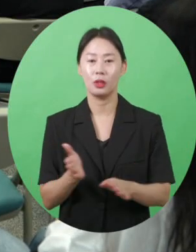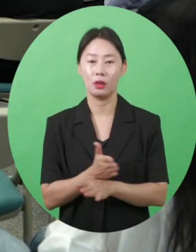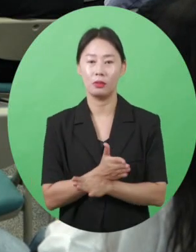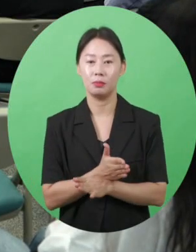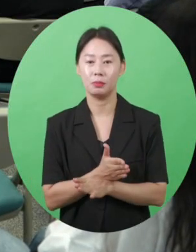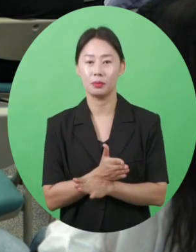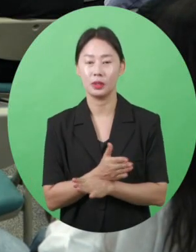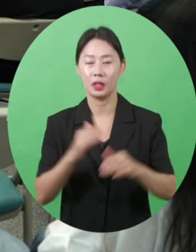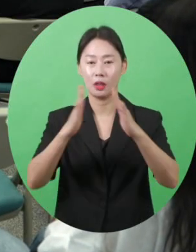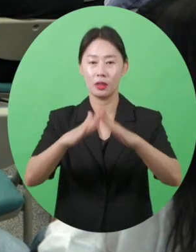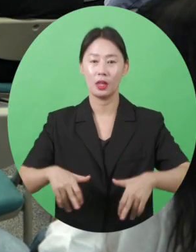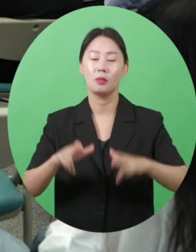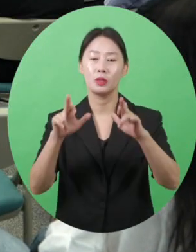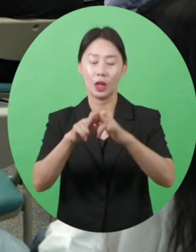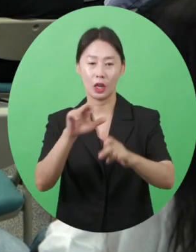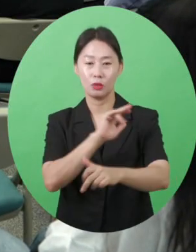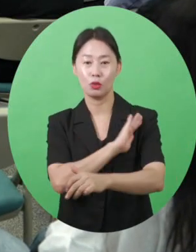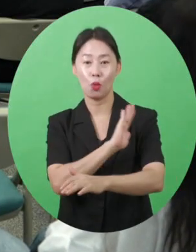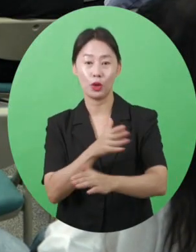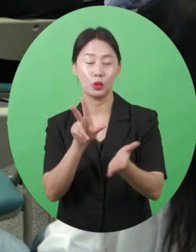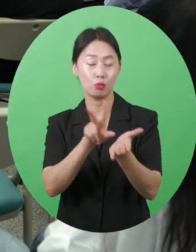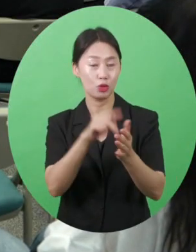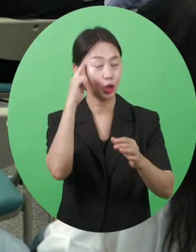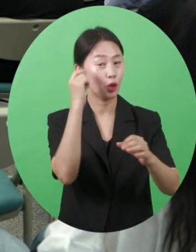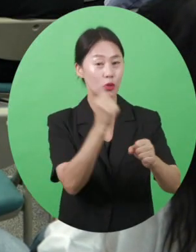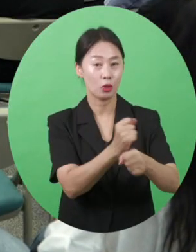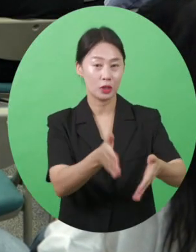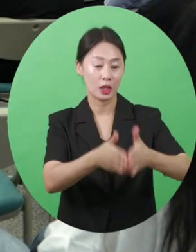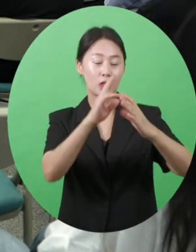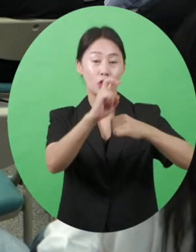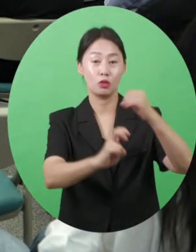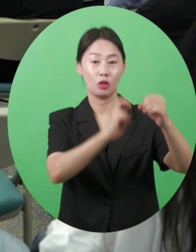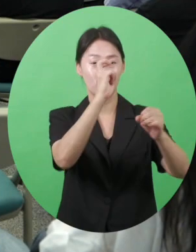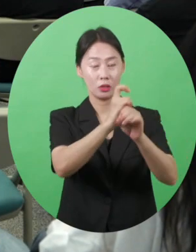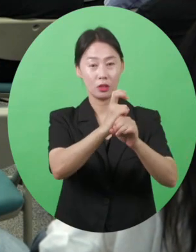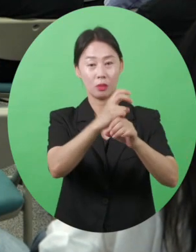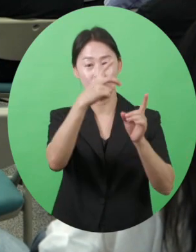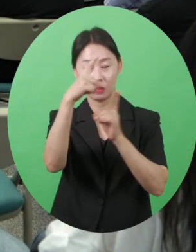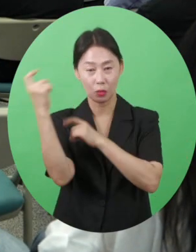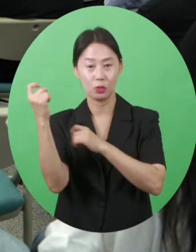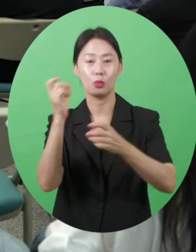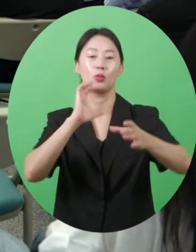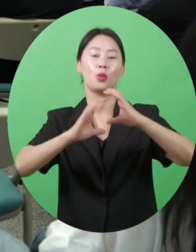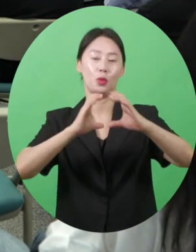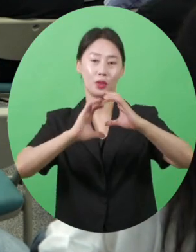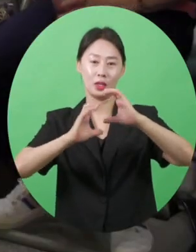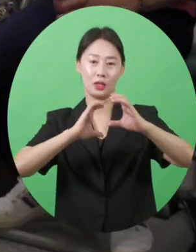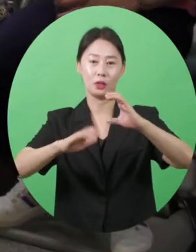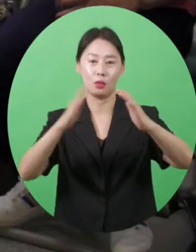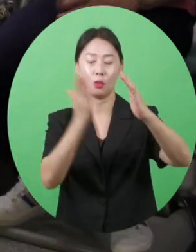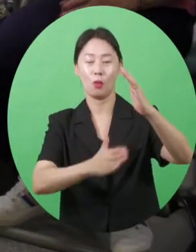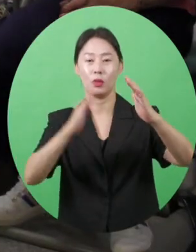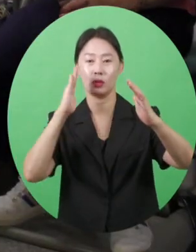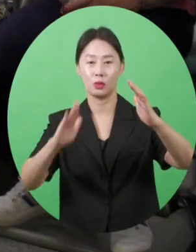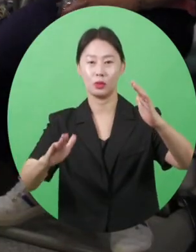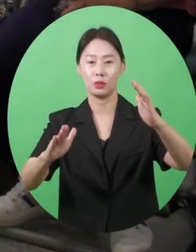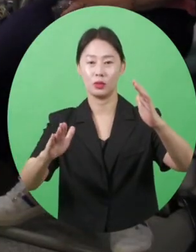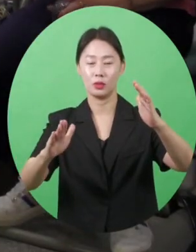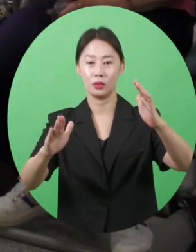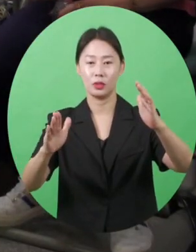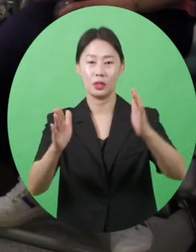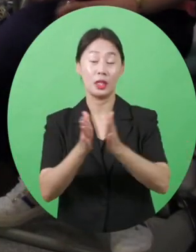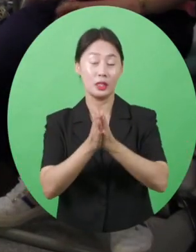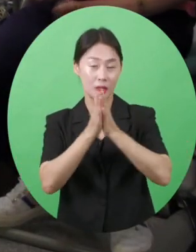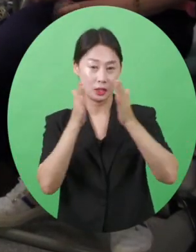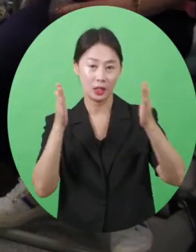지금부터 전남 장애 권익 문제 연구소 창립 20주년 기념 토론회를 정식적으로